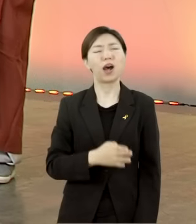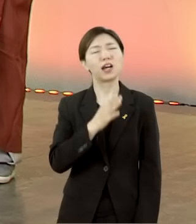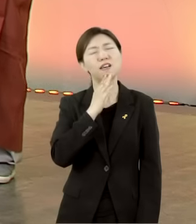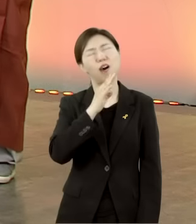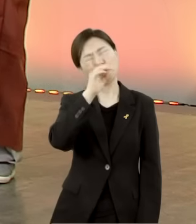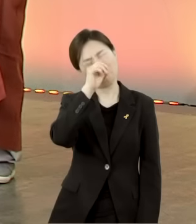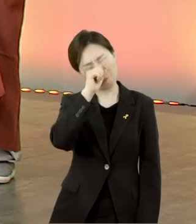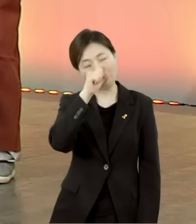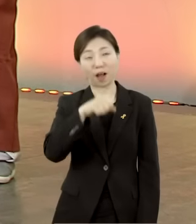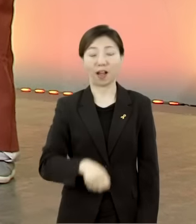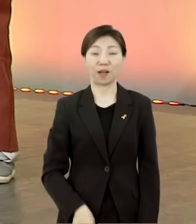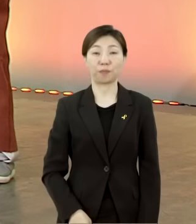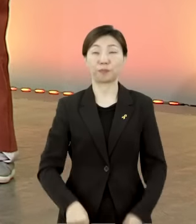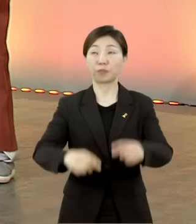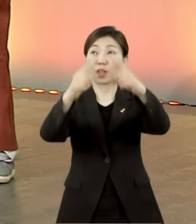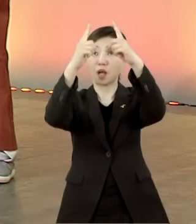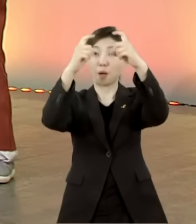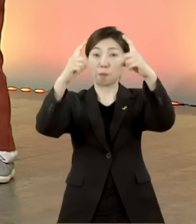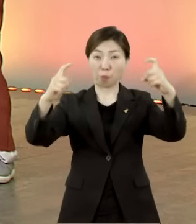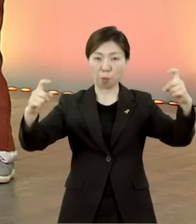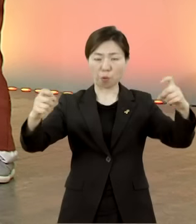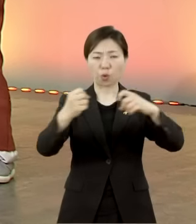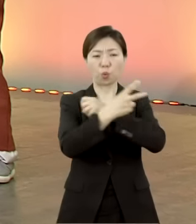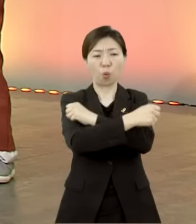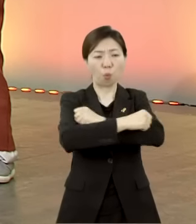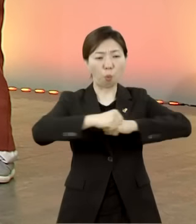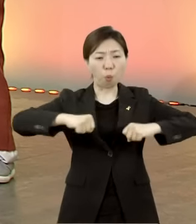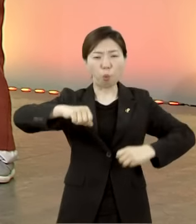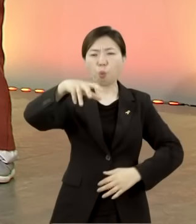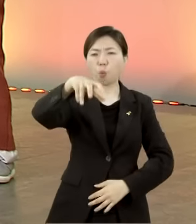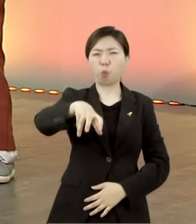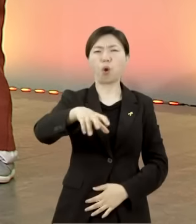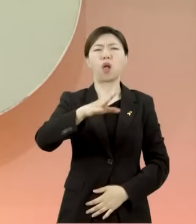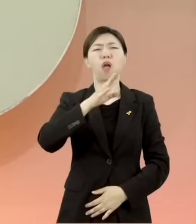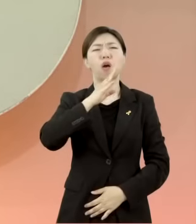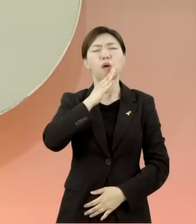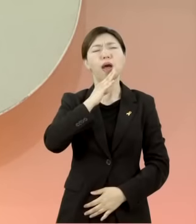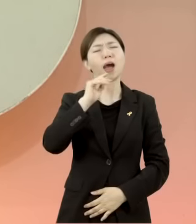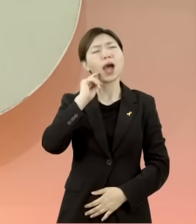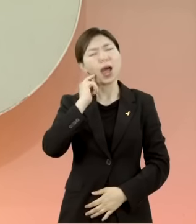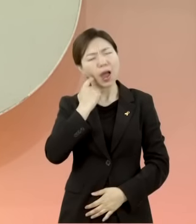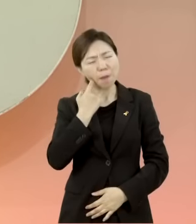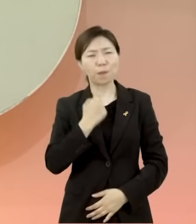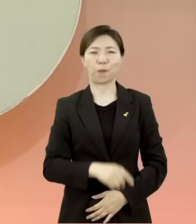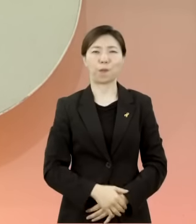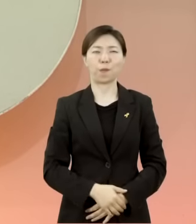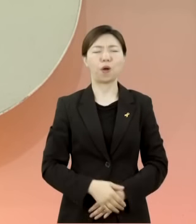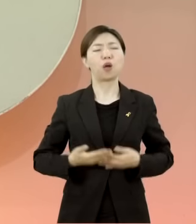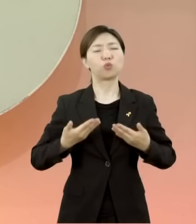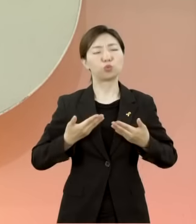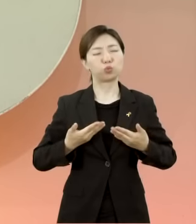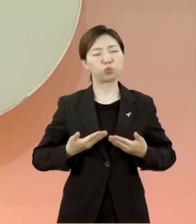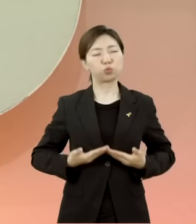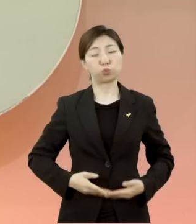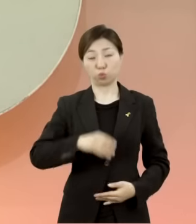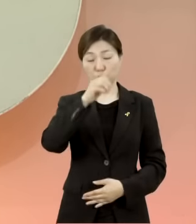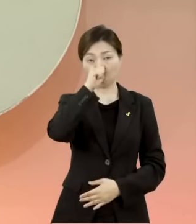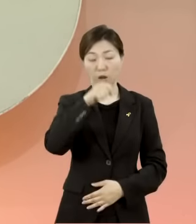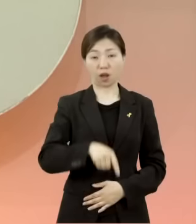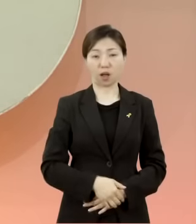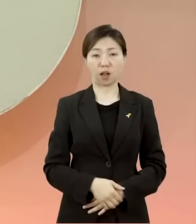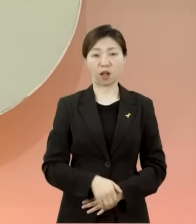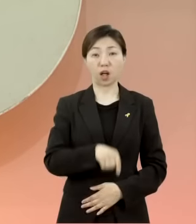도량이 편안하고 도량이 너무 예쁘더라고요 근데 거기가 이제 법화경 독성 도량이라 그래서